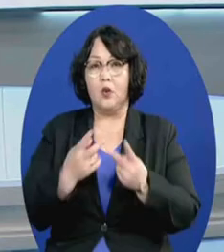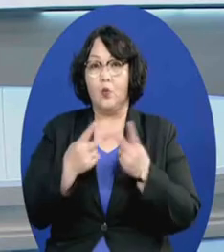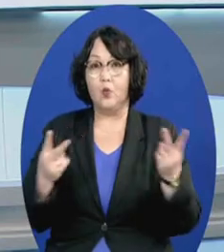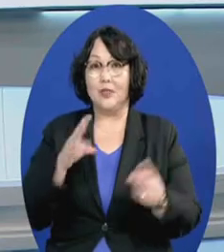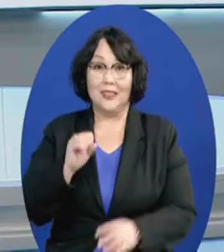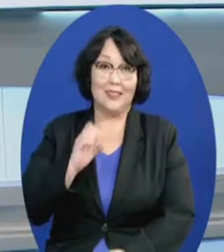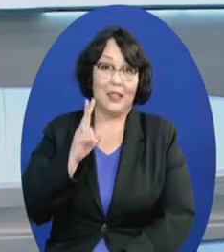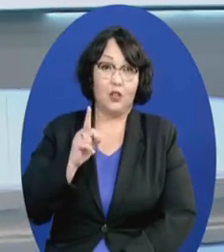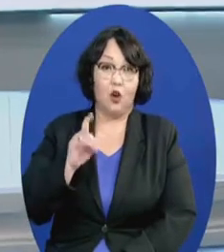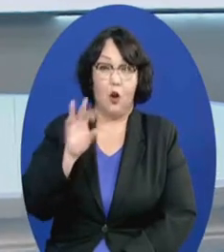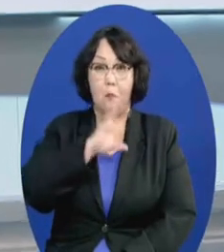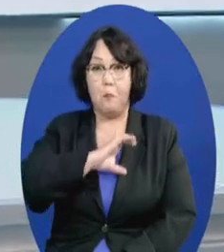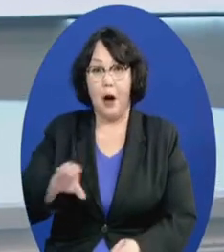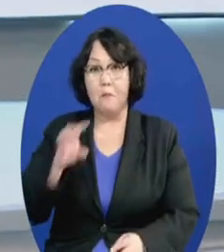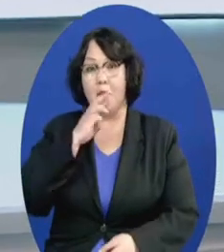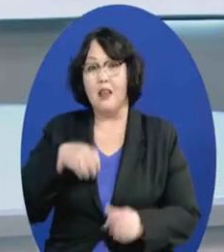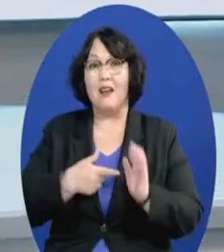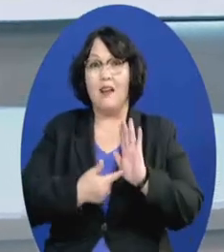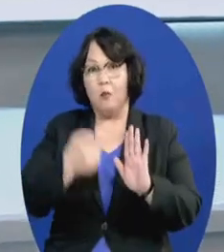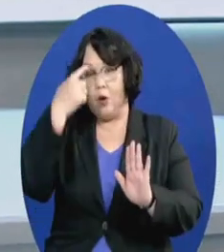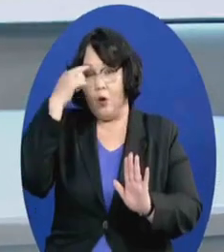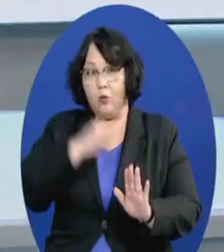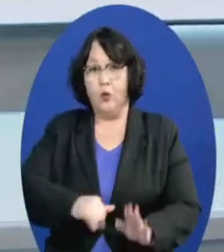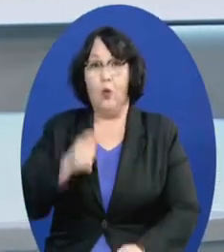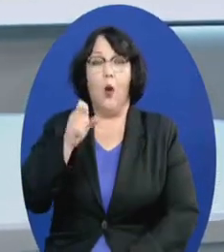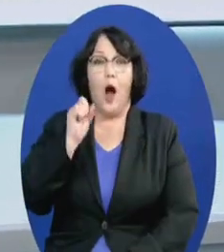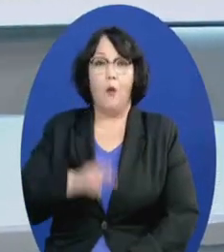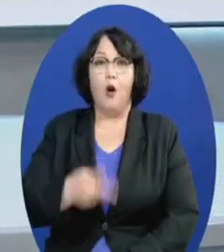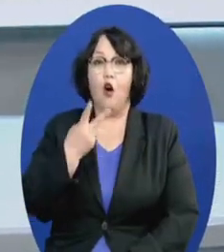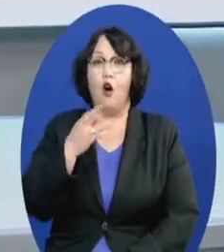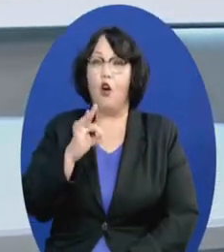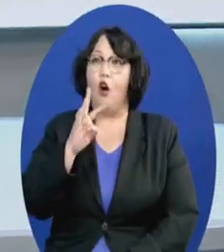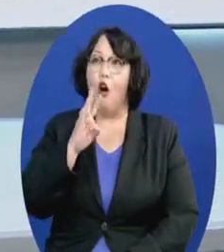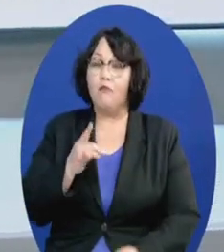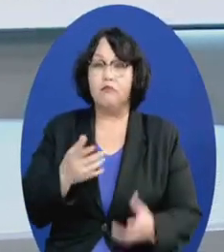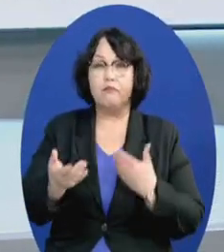Үндэсний статистикийн хорооны мэдээлэлээс үзвэл манай улсын нийт хүн амын тоо 2020 оны байдлаар өмнөх жилийн өдөхөөс өссөн.